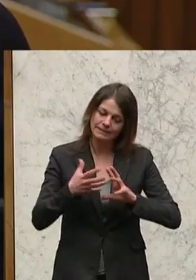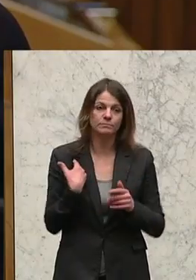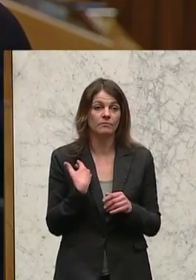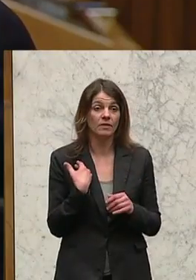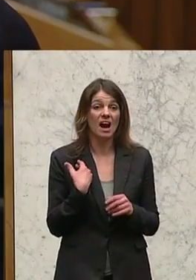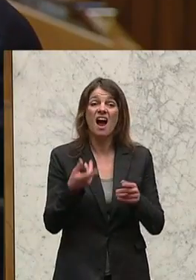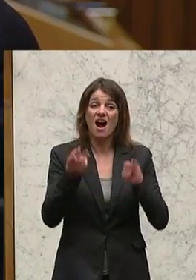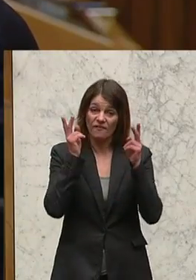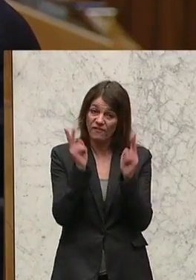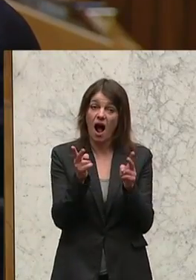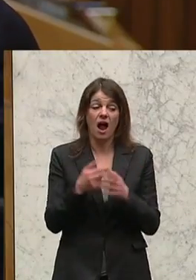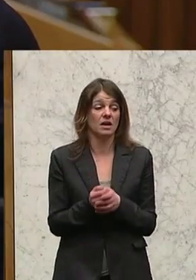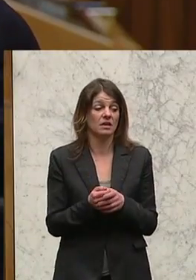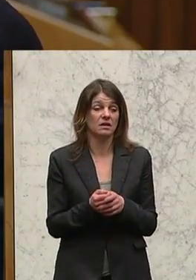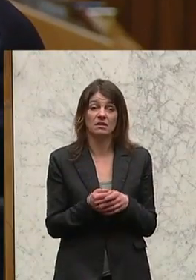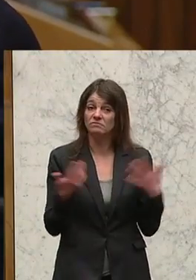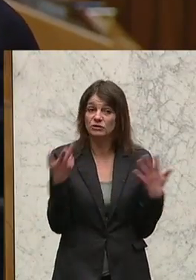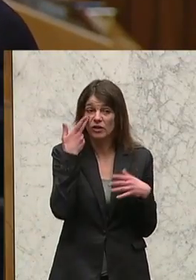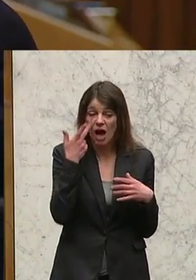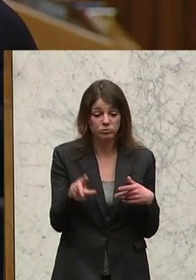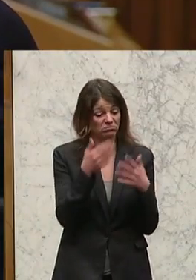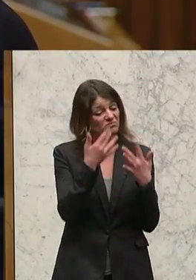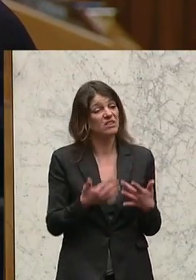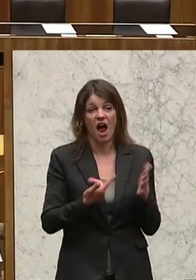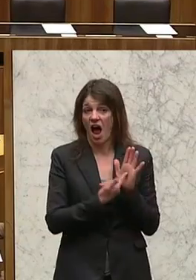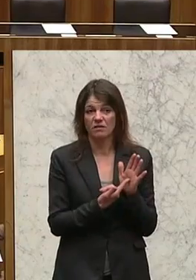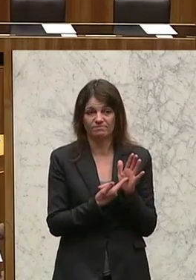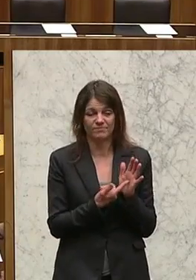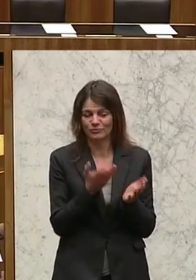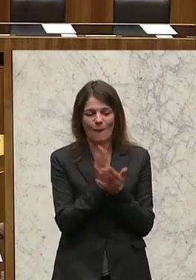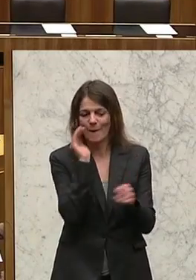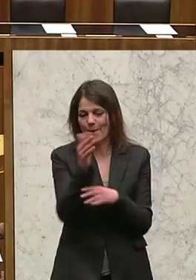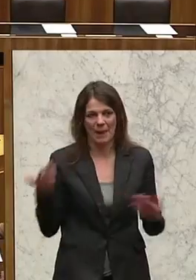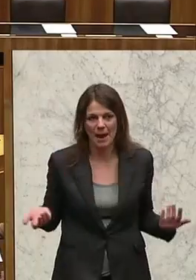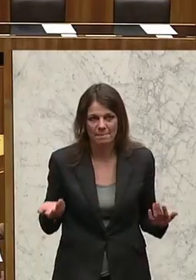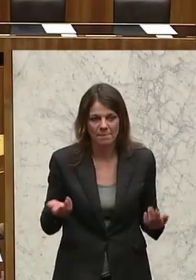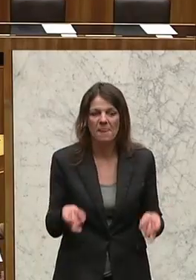Kurz gesagt, realiter ist diese Zahl, Herr Bundesminister, überschritten worden.